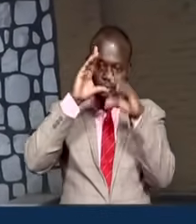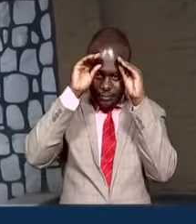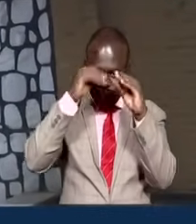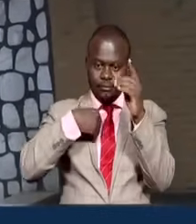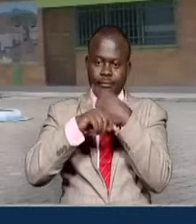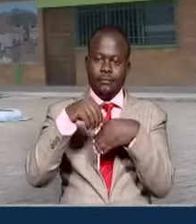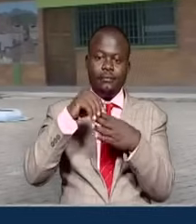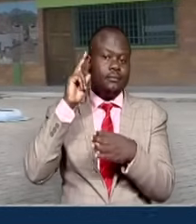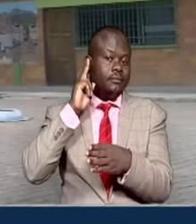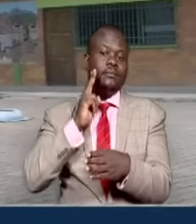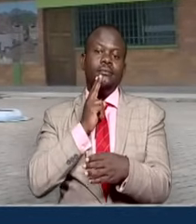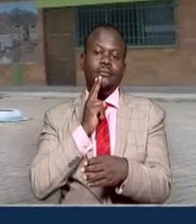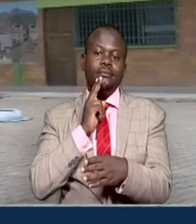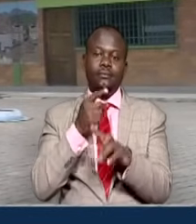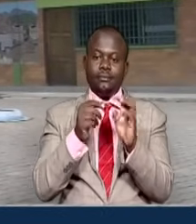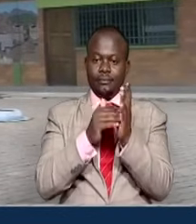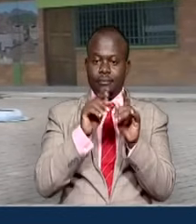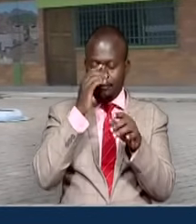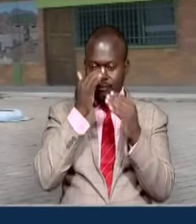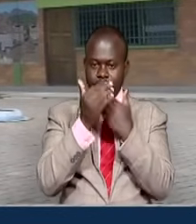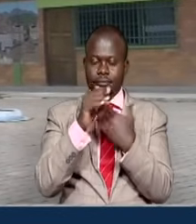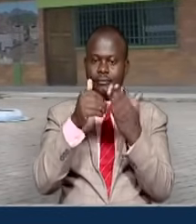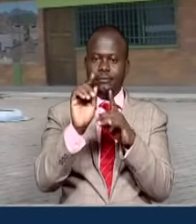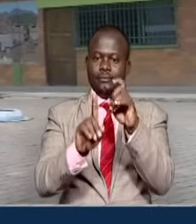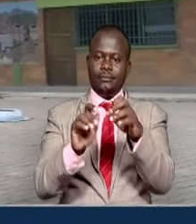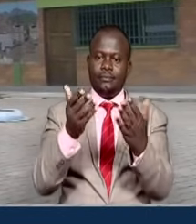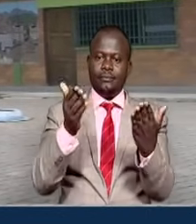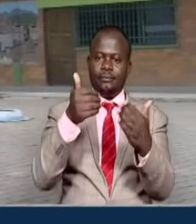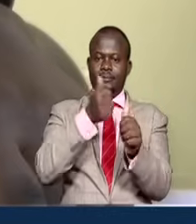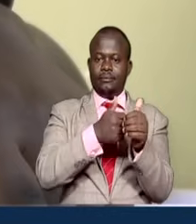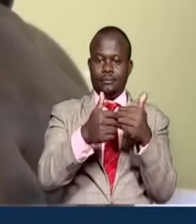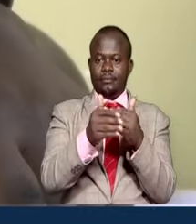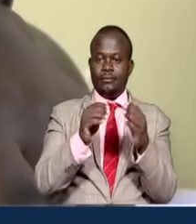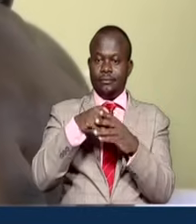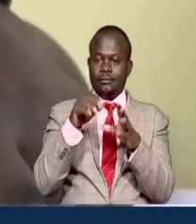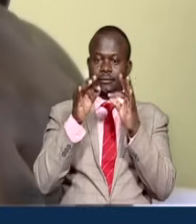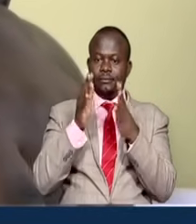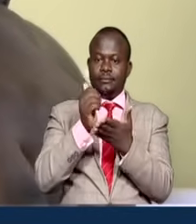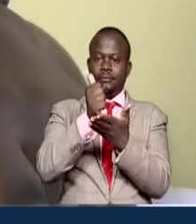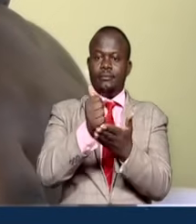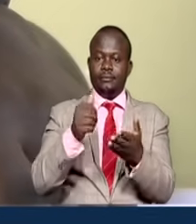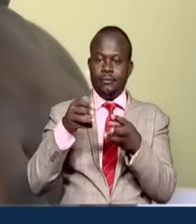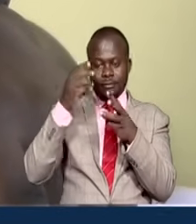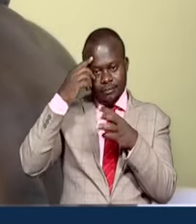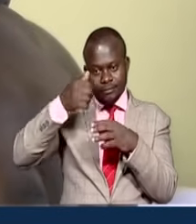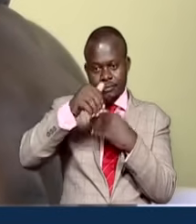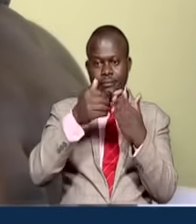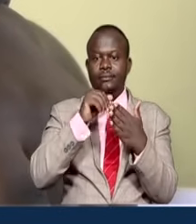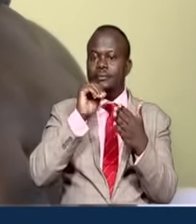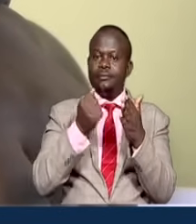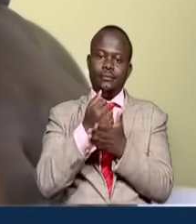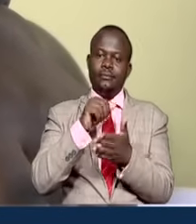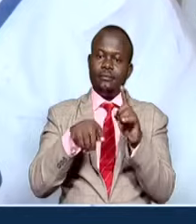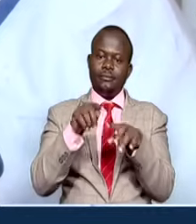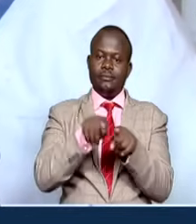bwo kutumva no kutavuga, nabo babyukiye mu bizamini, aho muri buri cyumba harimo umusemuzi ubafasha. Kuri bo ngo nta cyatuma badatsinda